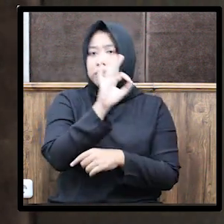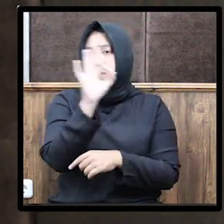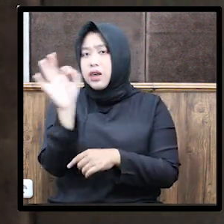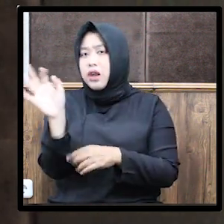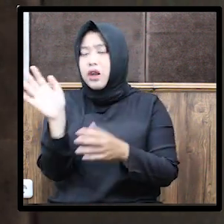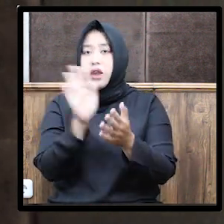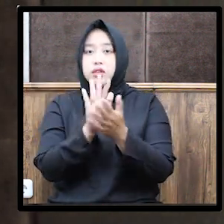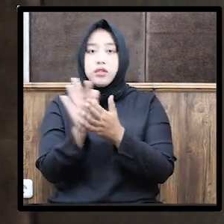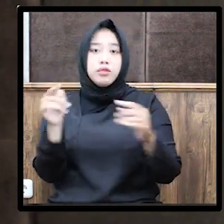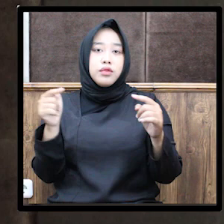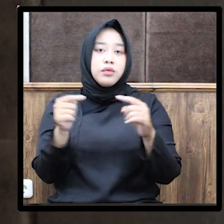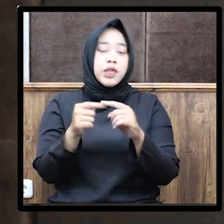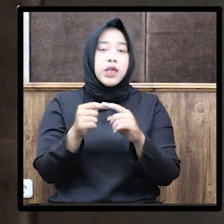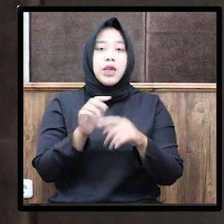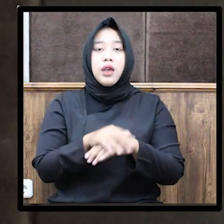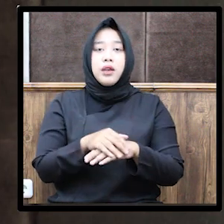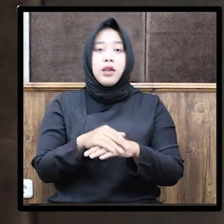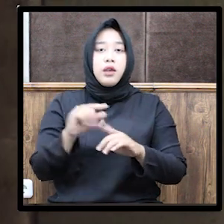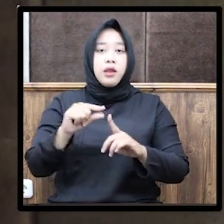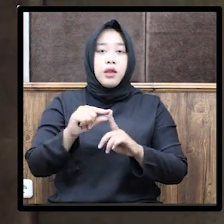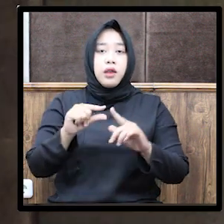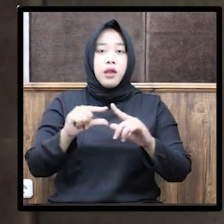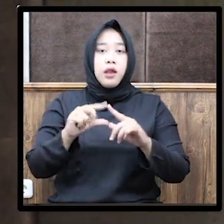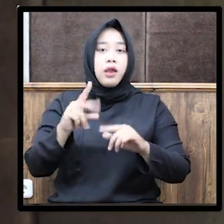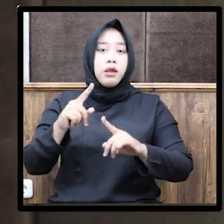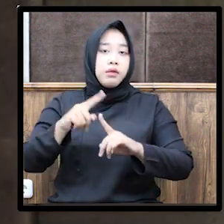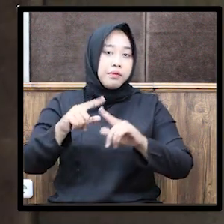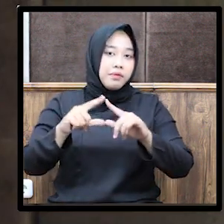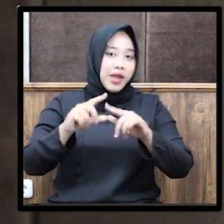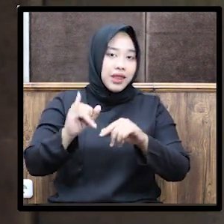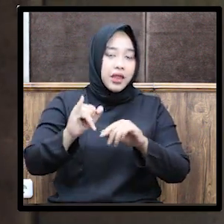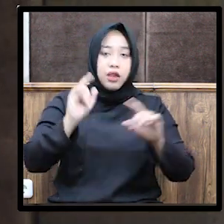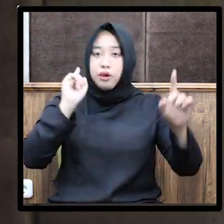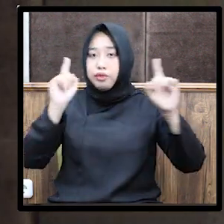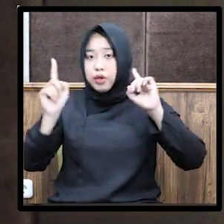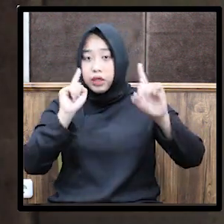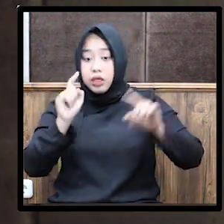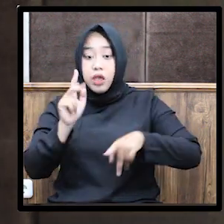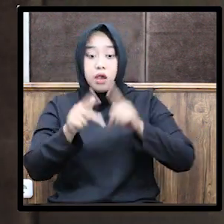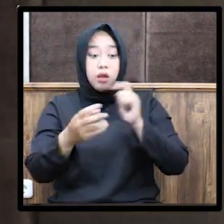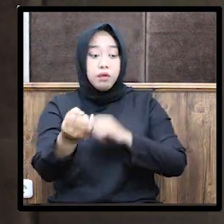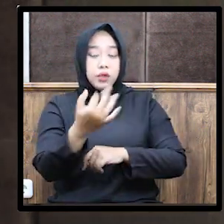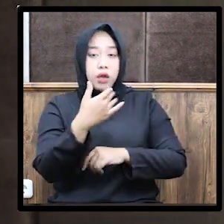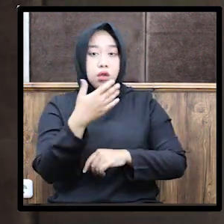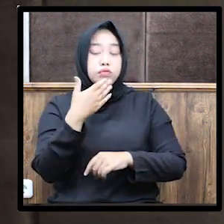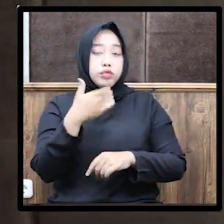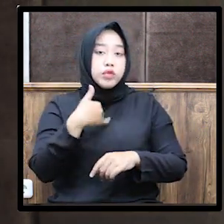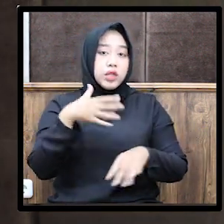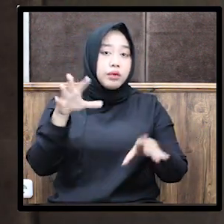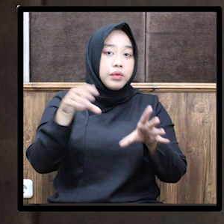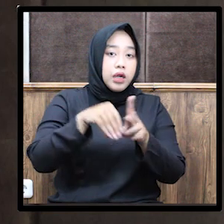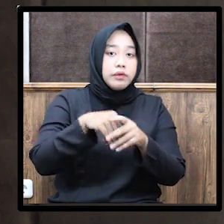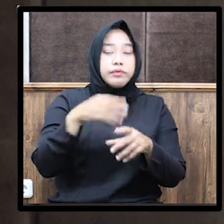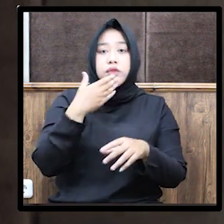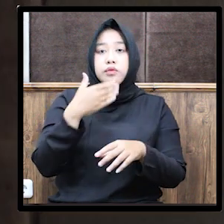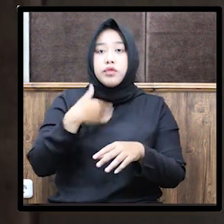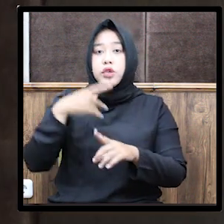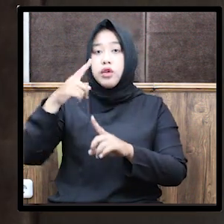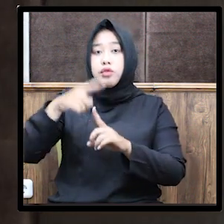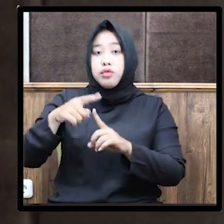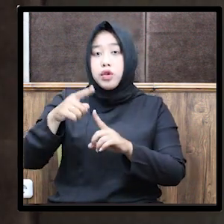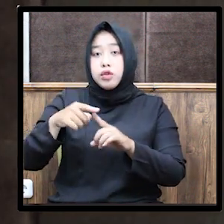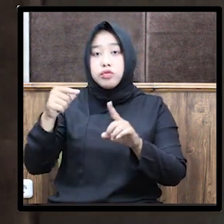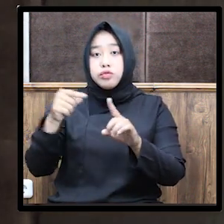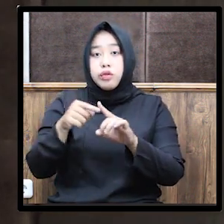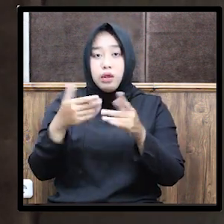merasa nggak punya hubungan, nggak pernah bersentuhan dengan partai politik. Artinya kalau dikatakan sebagai partai